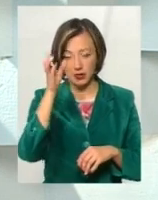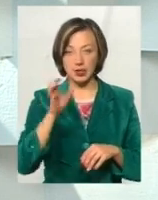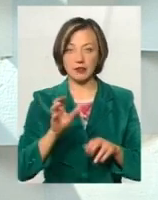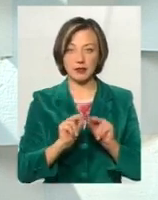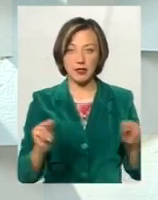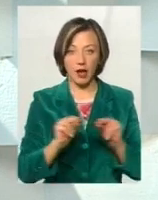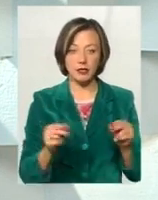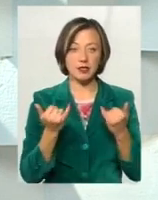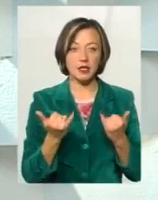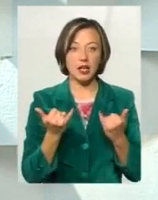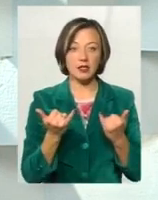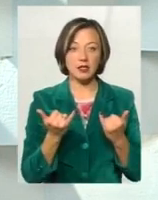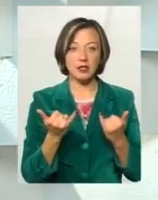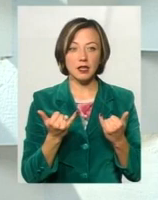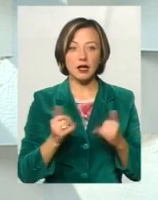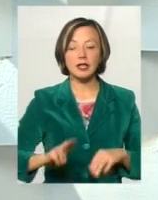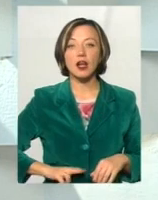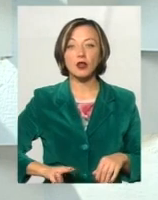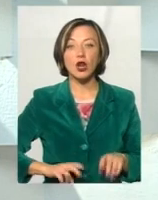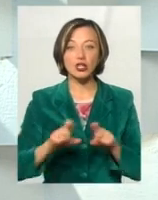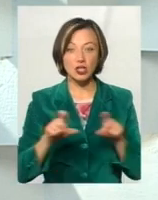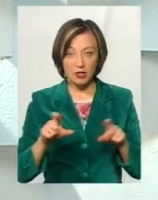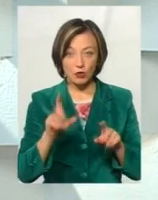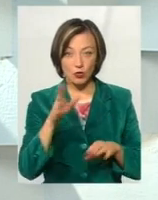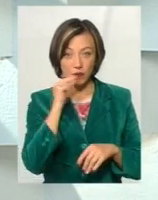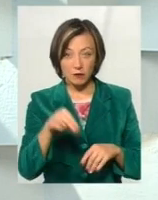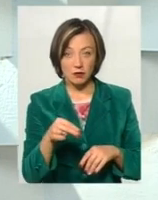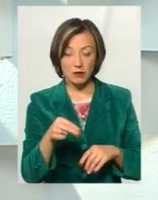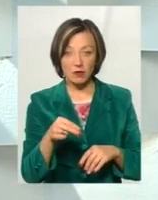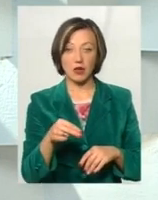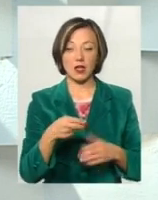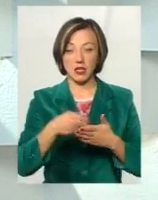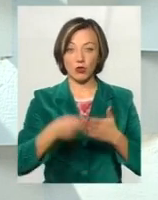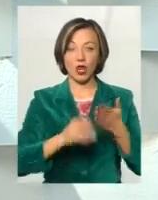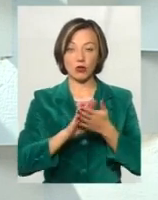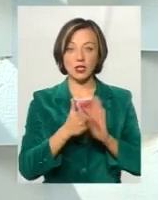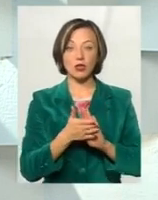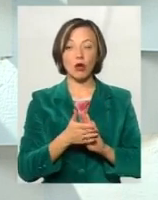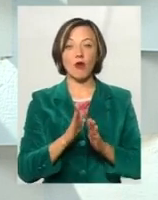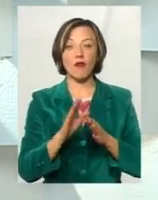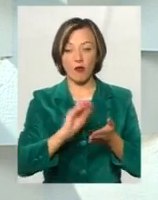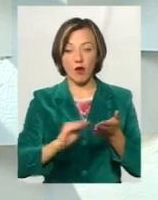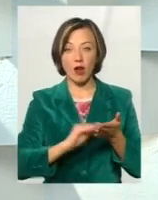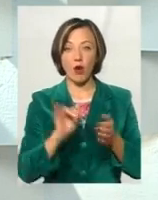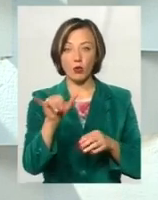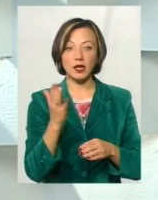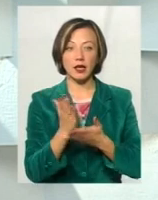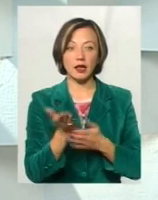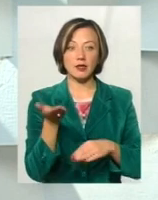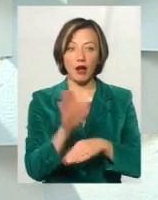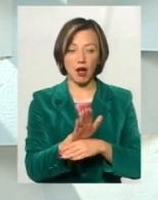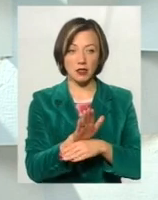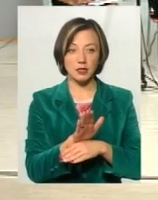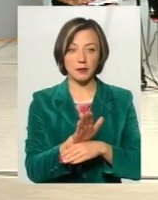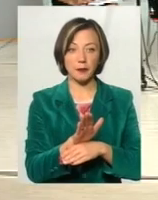освітян, тому що зараз під ударом стоять директора шкіл. Директора шкіл, які заключають оці договори. А в них є наказ. Є